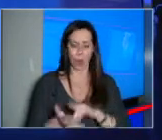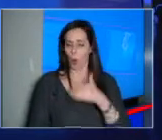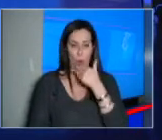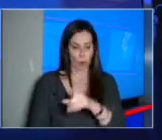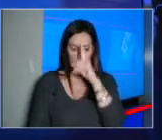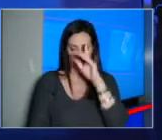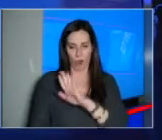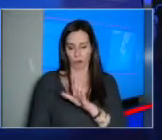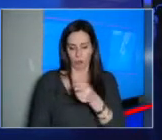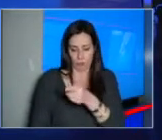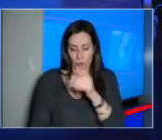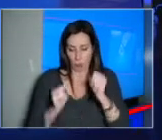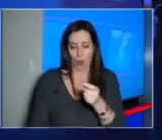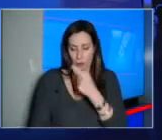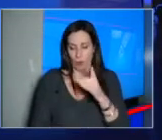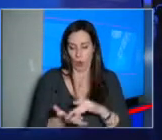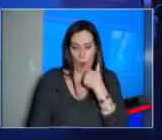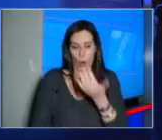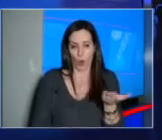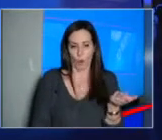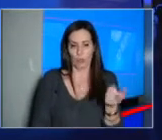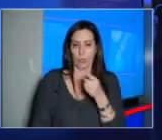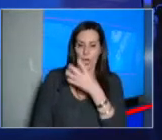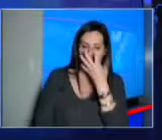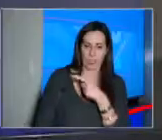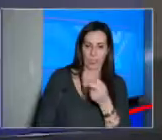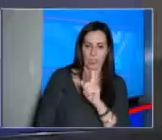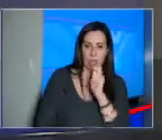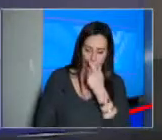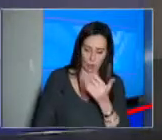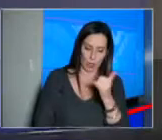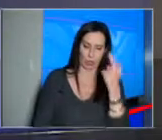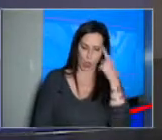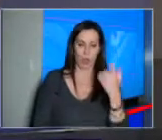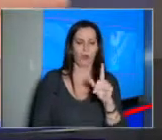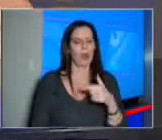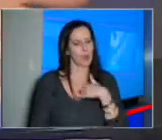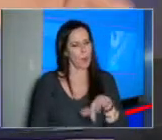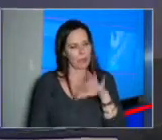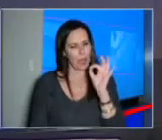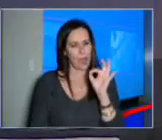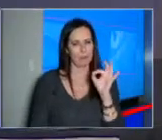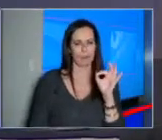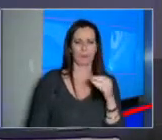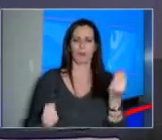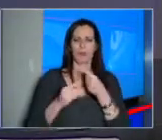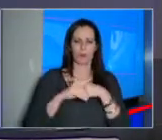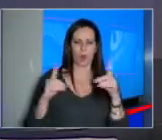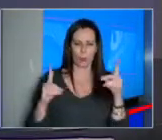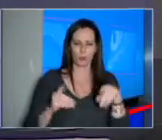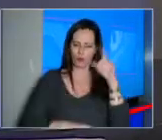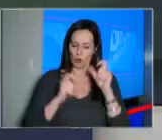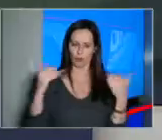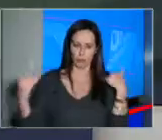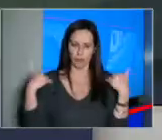אתה יודע את זה. הביטוח הלאומי מדורג לא טוב. זה לצערי הרב לא סוד. ואנחנו מגלים מדברים שונים שאנשים פנו